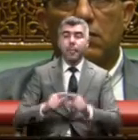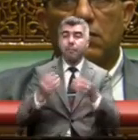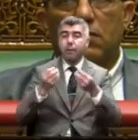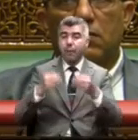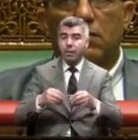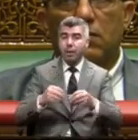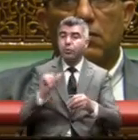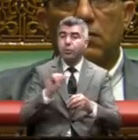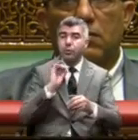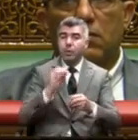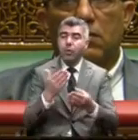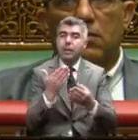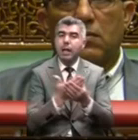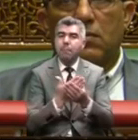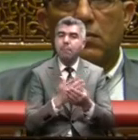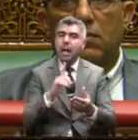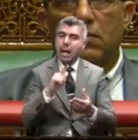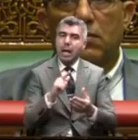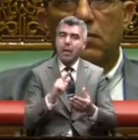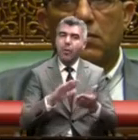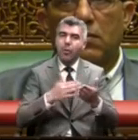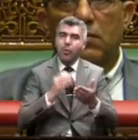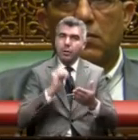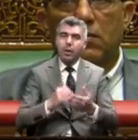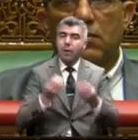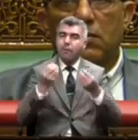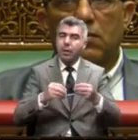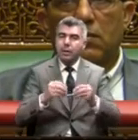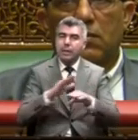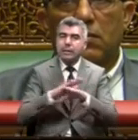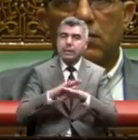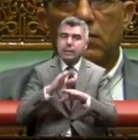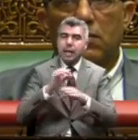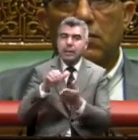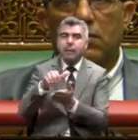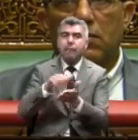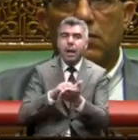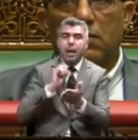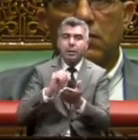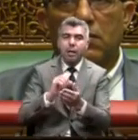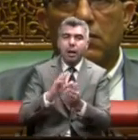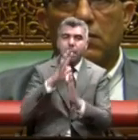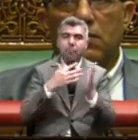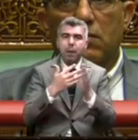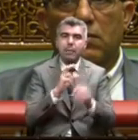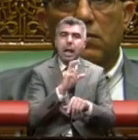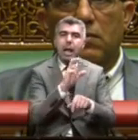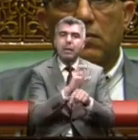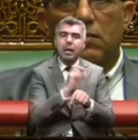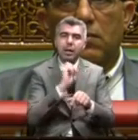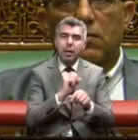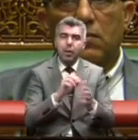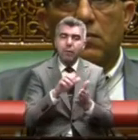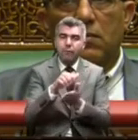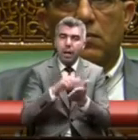للتضخم اسباب داخليه بنيويه منها فشل السياسه الزراعيه المنتهجه من خلال المخطط الاخضر الذي اهمل الزراعات